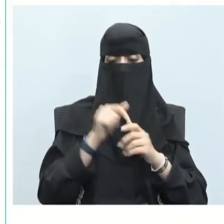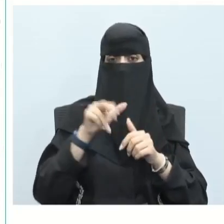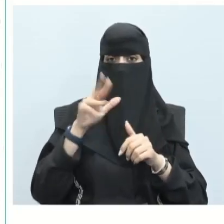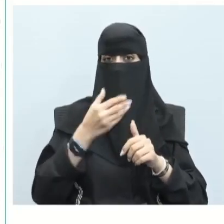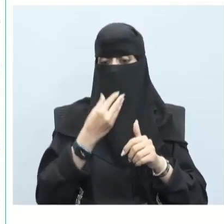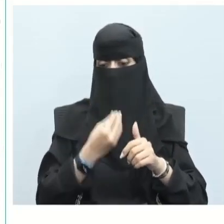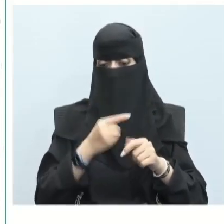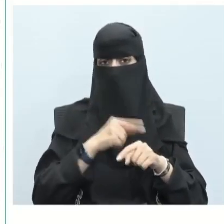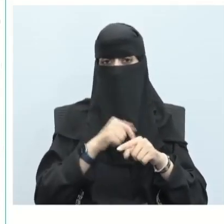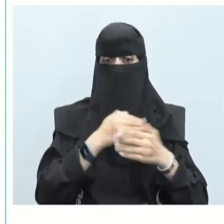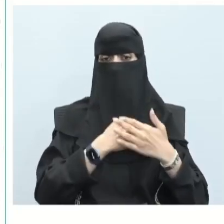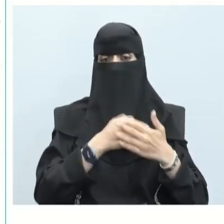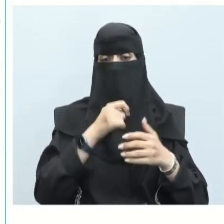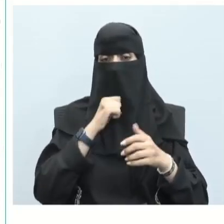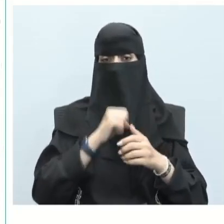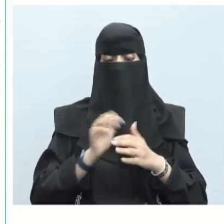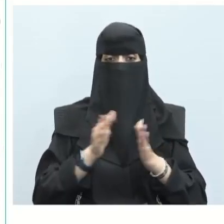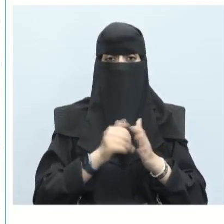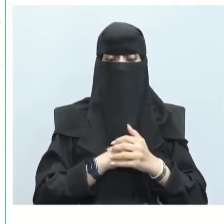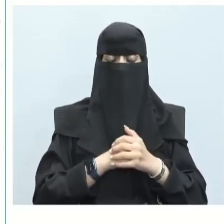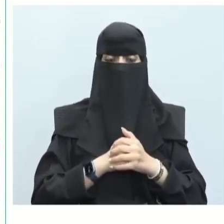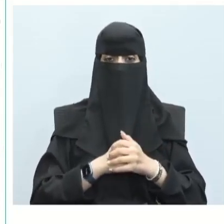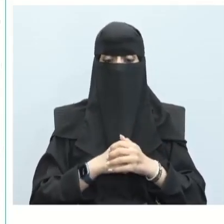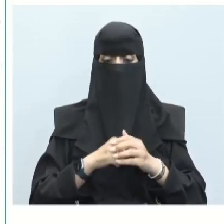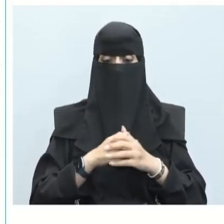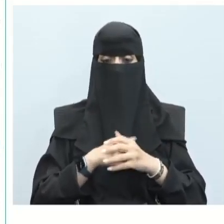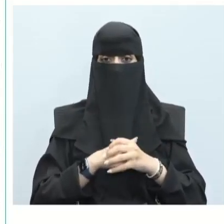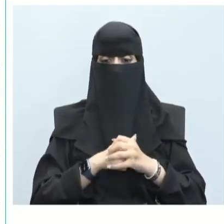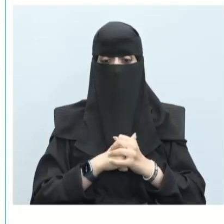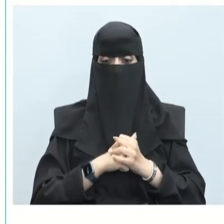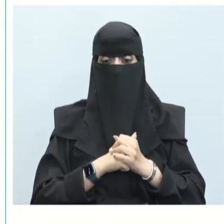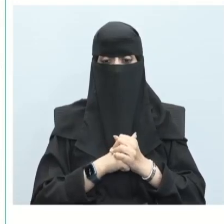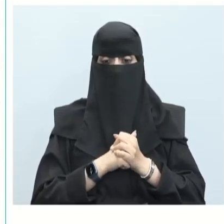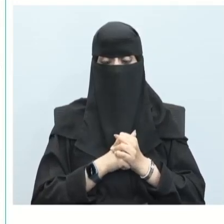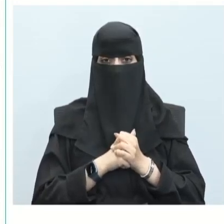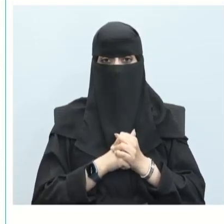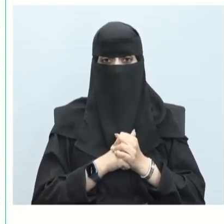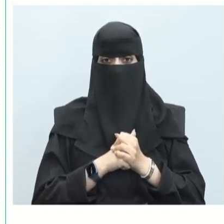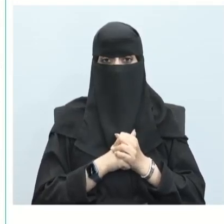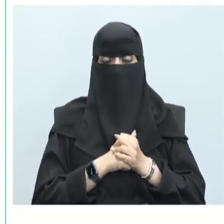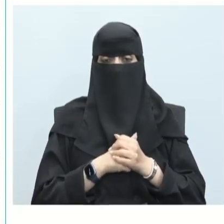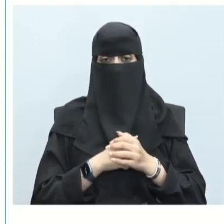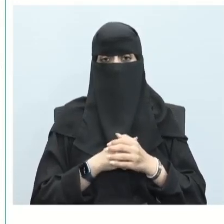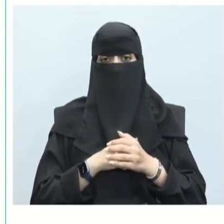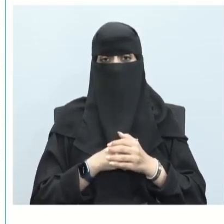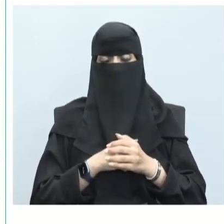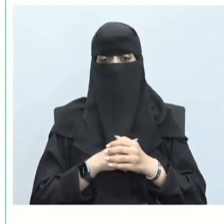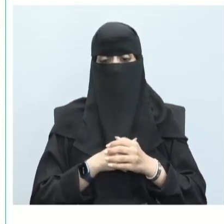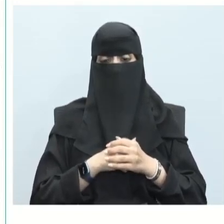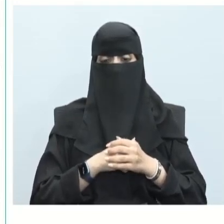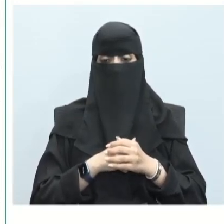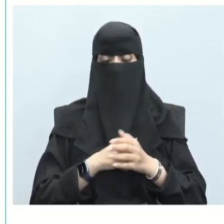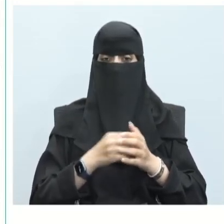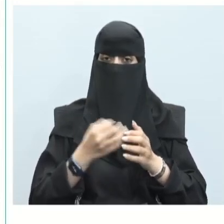التوسل بالعاطفه والشفقه هي التوسل بالعاطفه والشفقه نقول ا